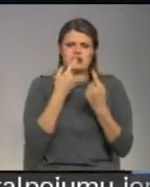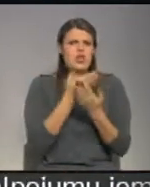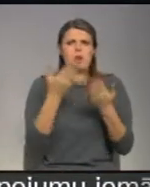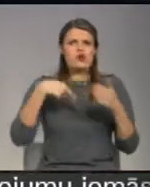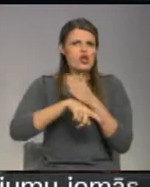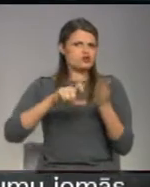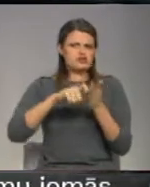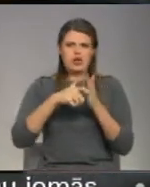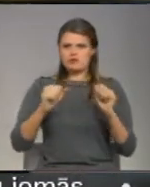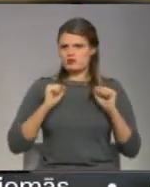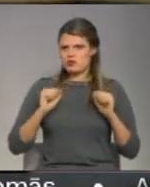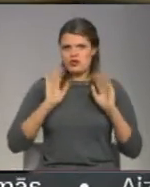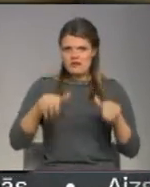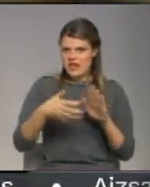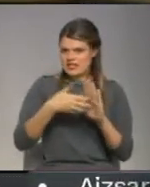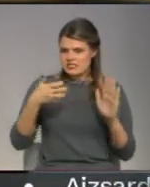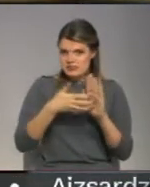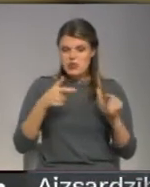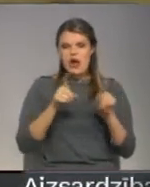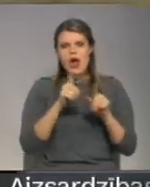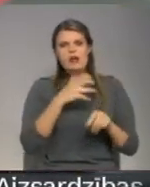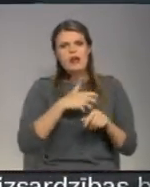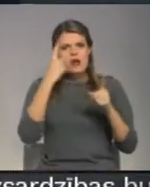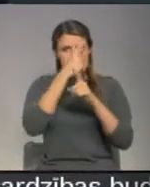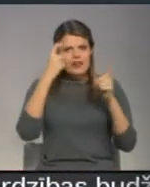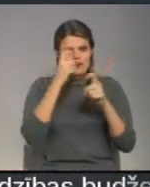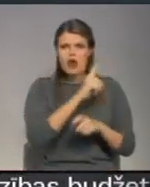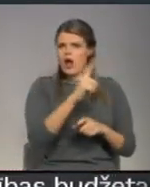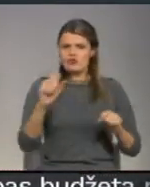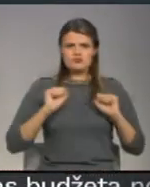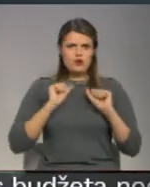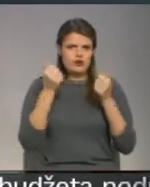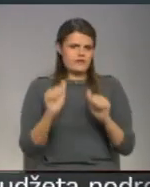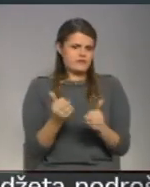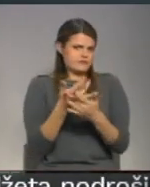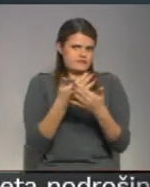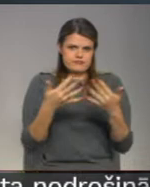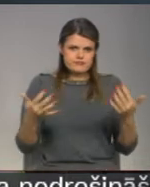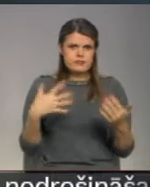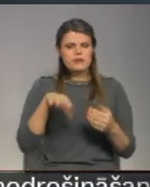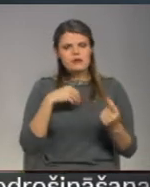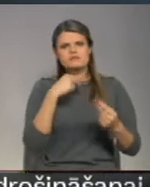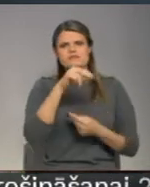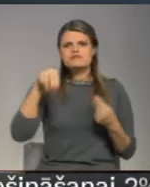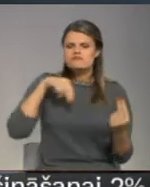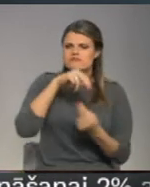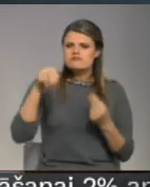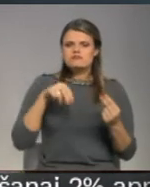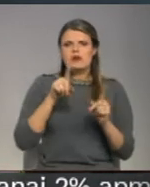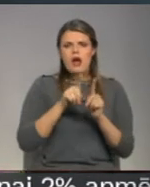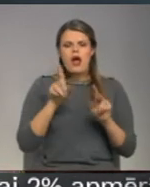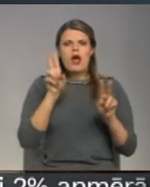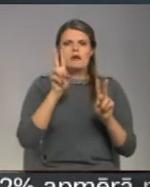uzsver idejas autori. Tāpat arī nepieciešamā informācija katram sporta veidam atšķiras. Esam runājuši un testējuši